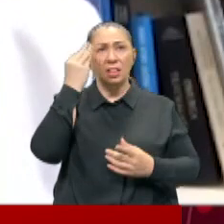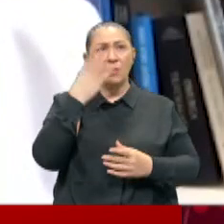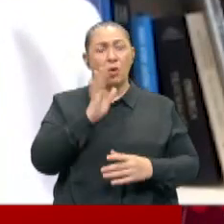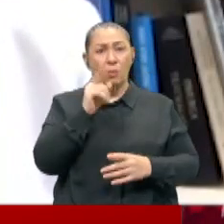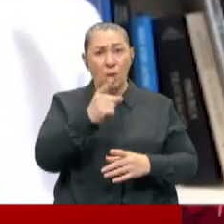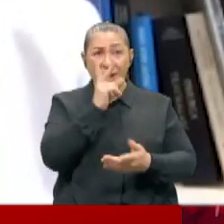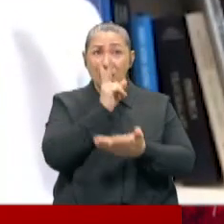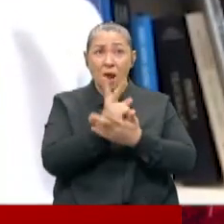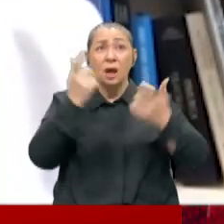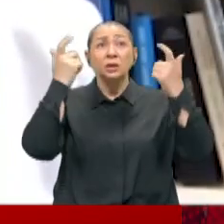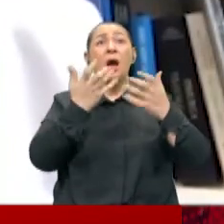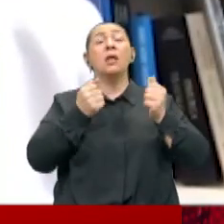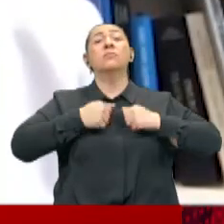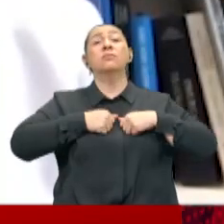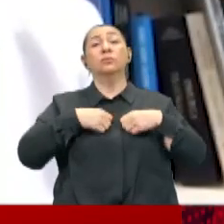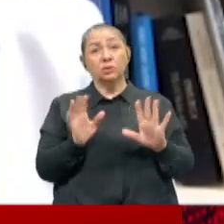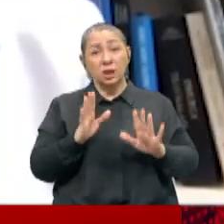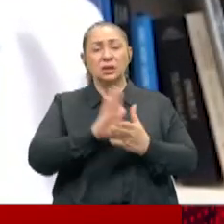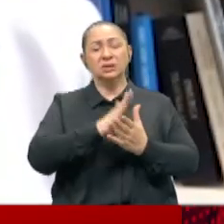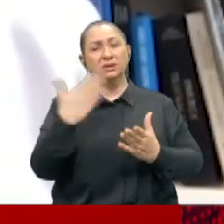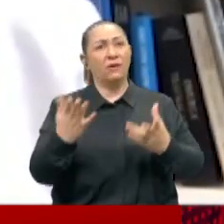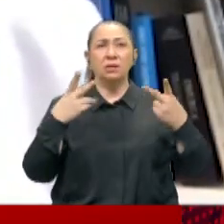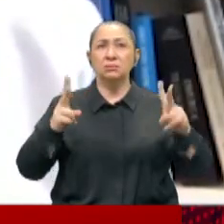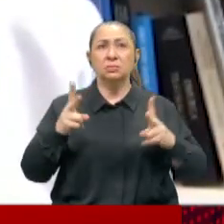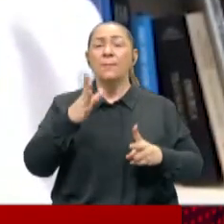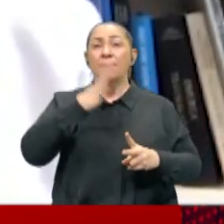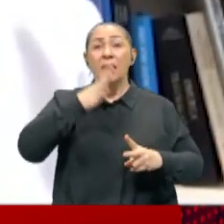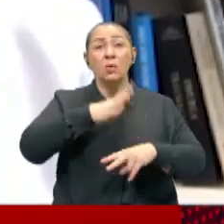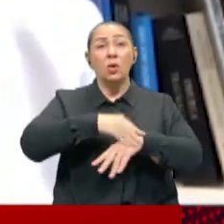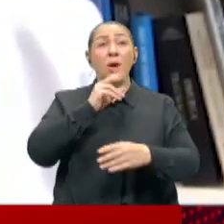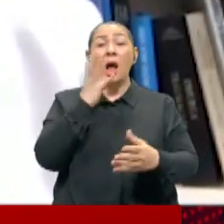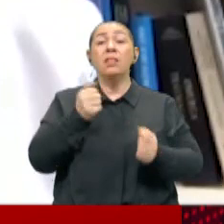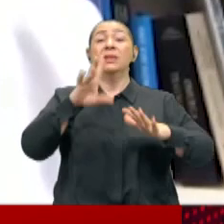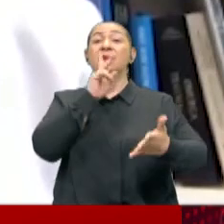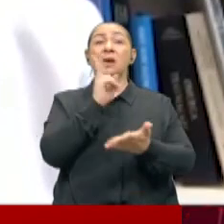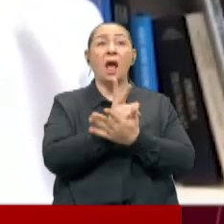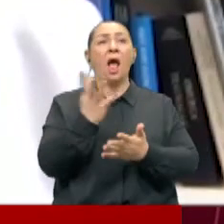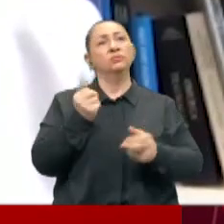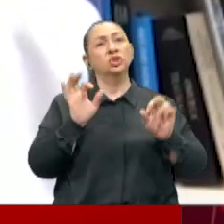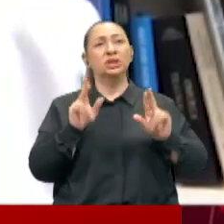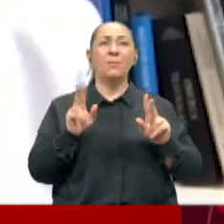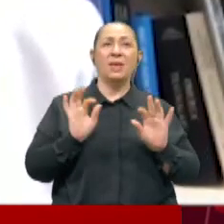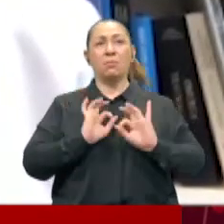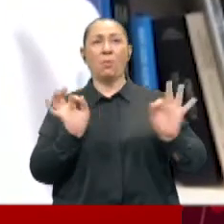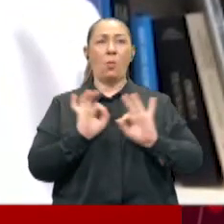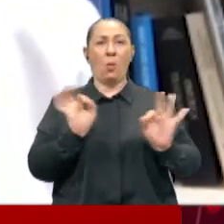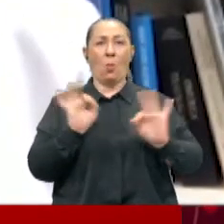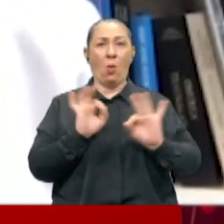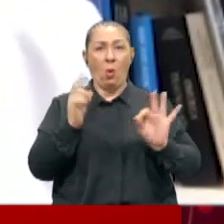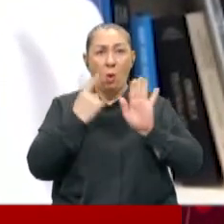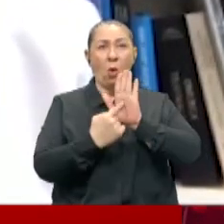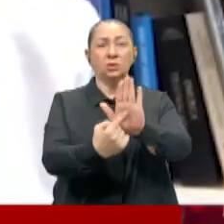anlamı yok böyle bir karar istenmiyorsa daha istifa edebilir ve bilim kurulunun almadığı bir kararı alınmış gibi gösterdiği için